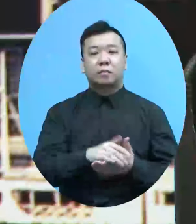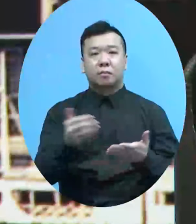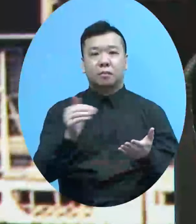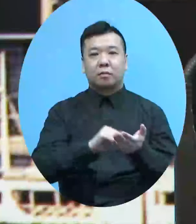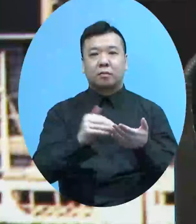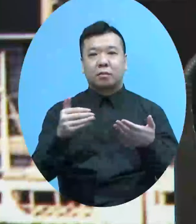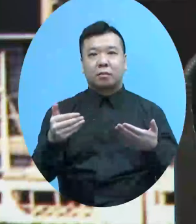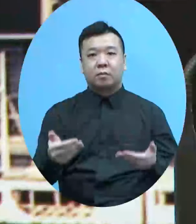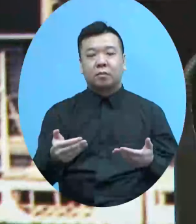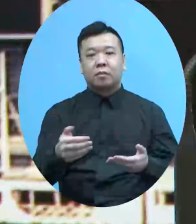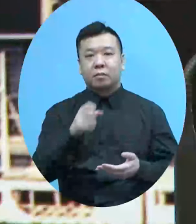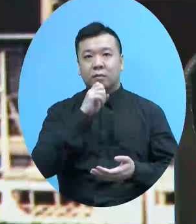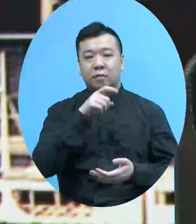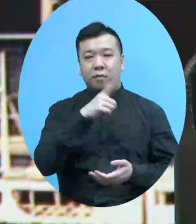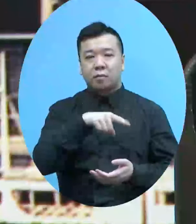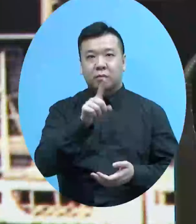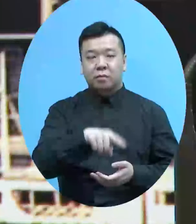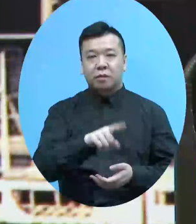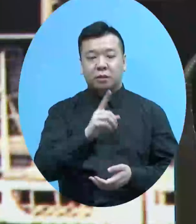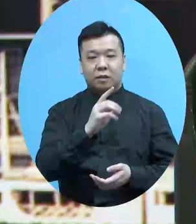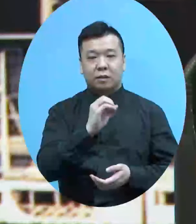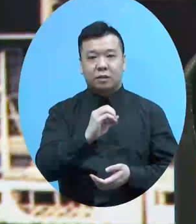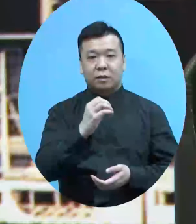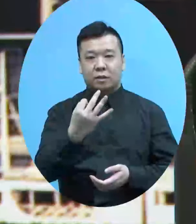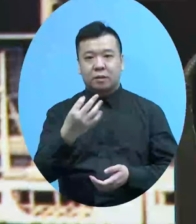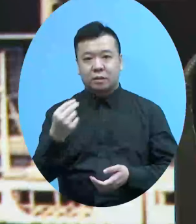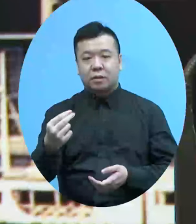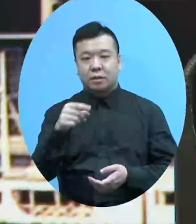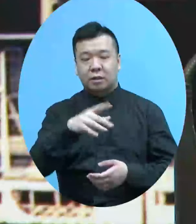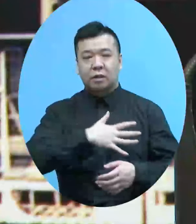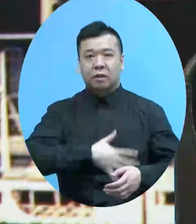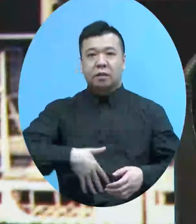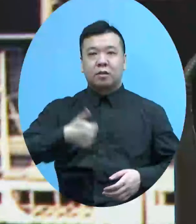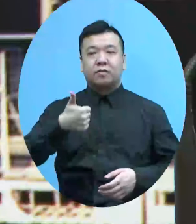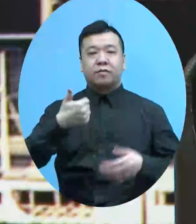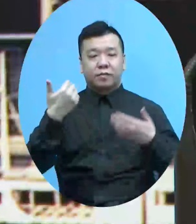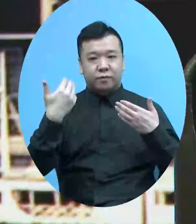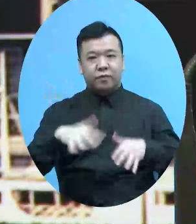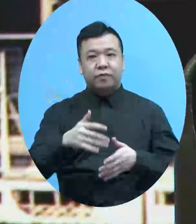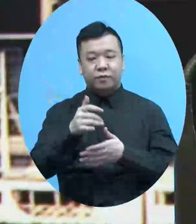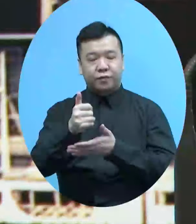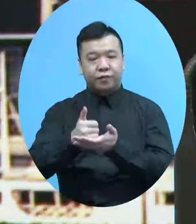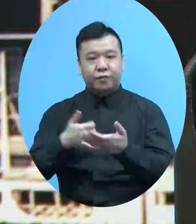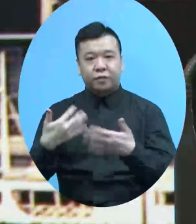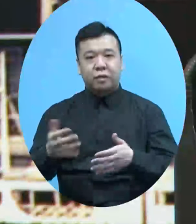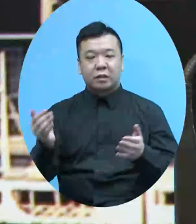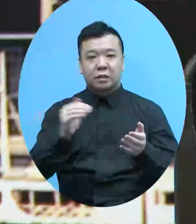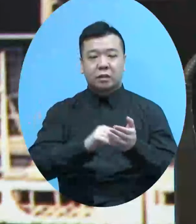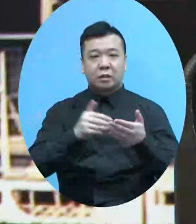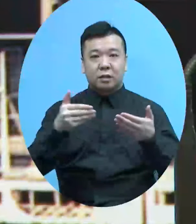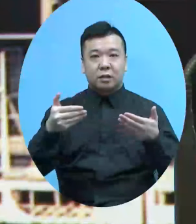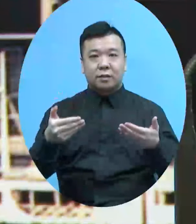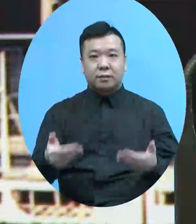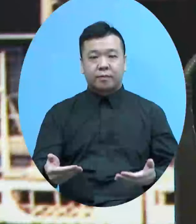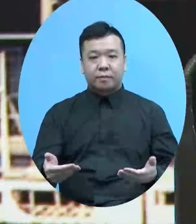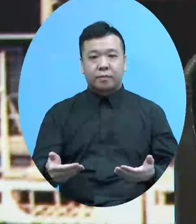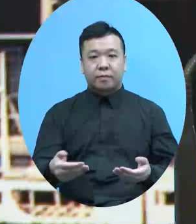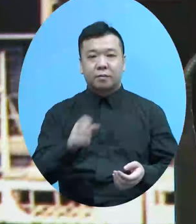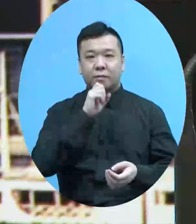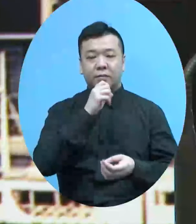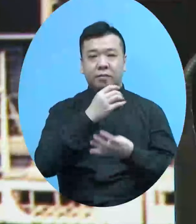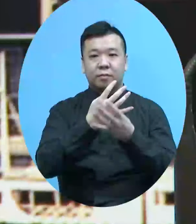今其實我們已經有一千零三十七位病人已經康復出院了那截至目前我們是有